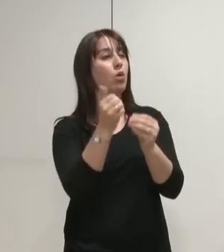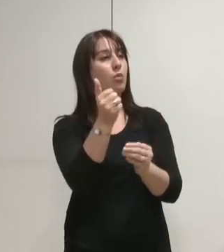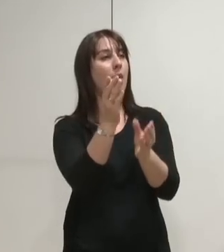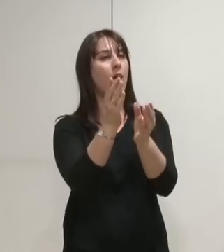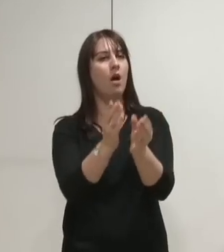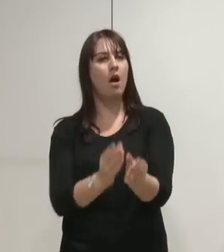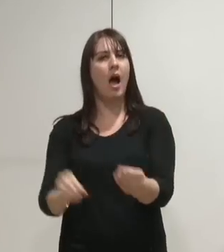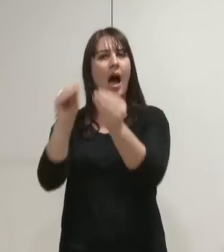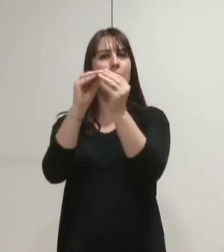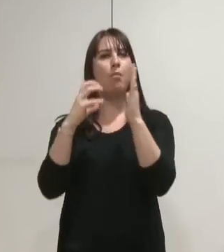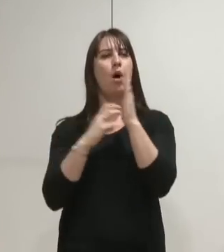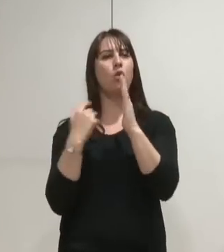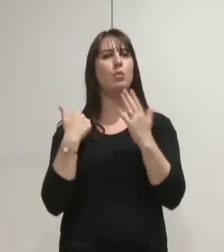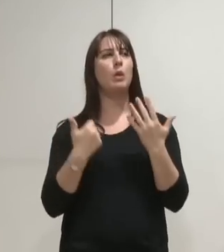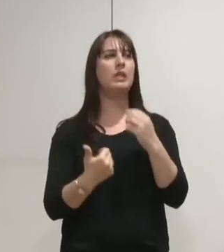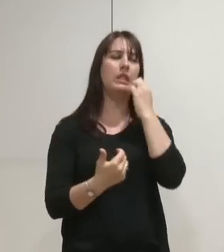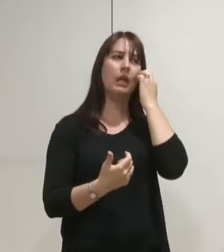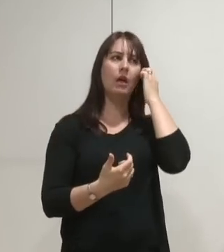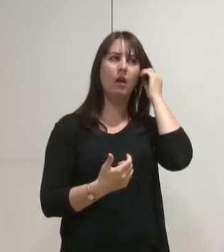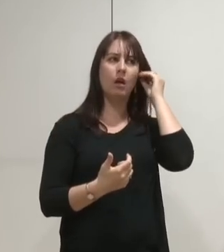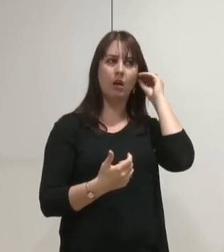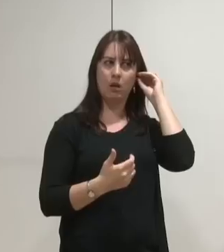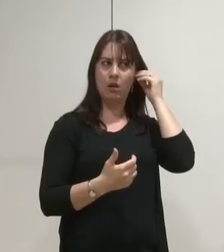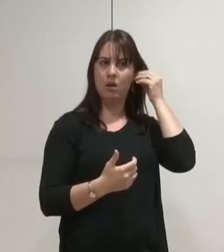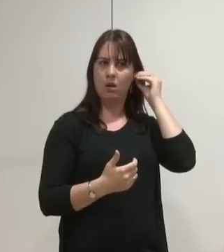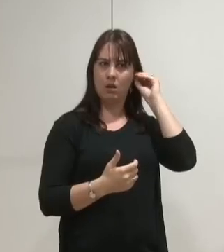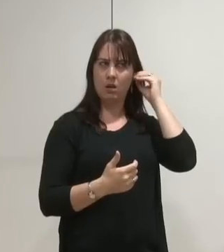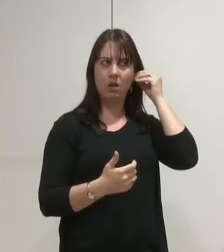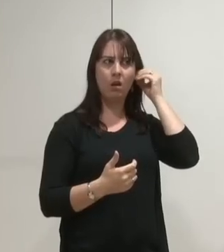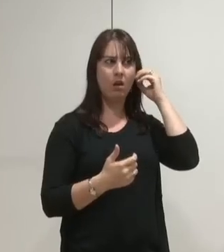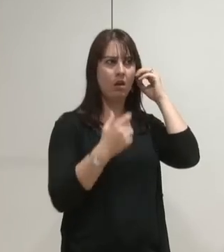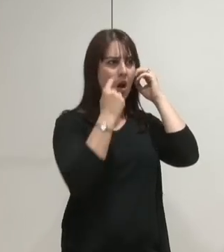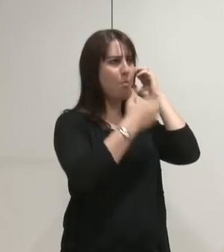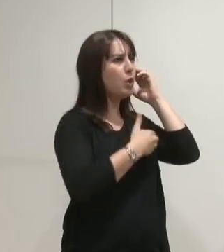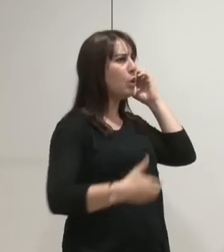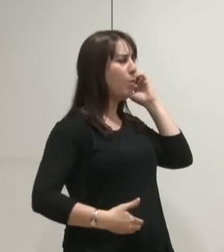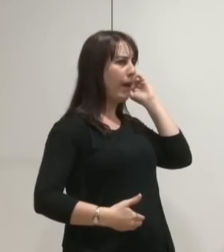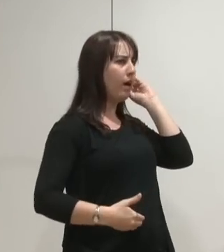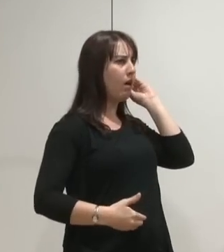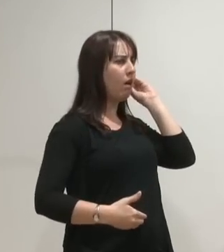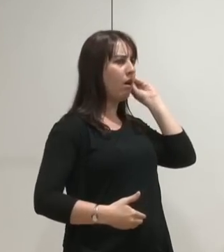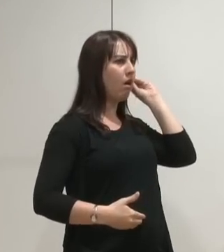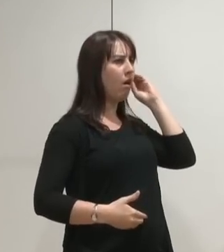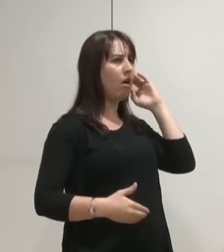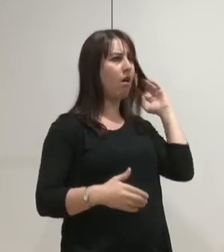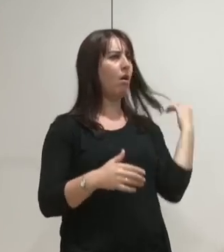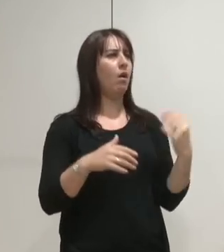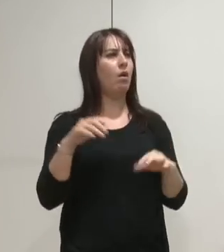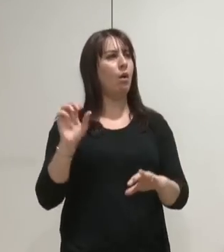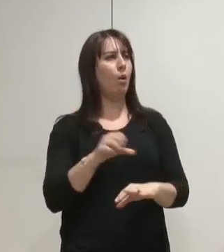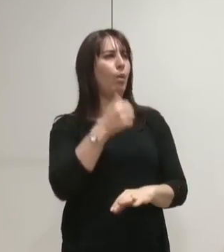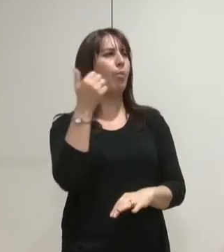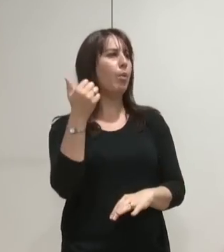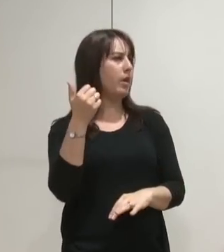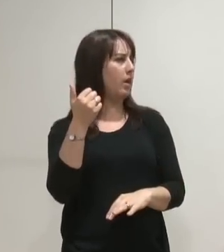donc sur la délibération numéro 6 Monsieur le Maire d'abord pour préciser à chacun